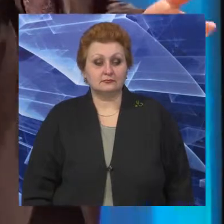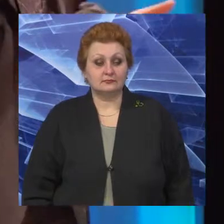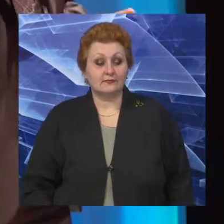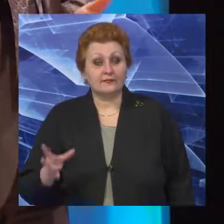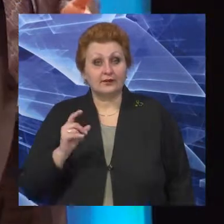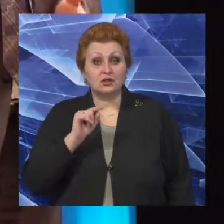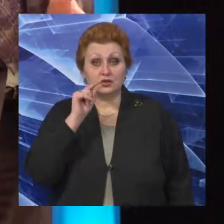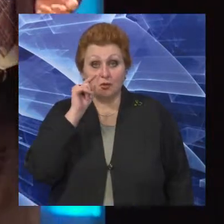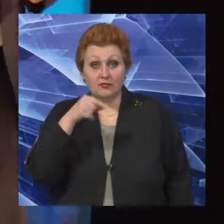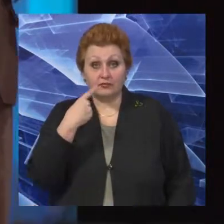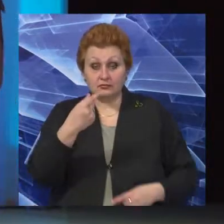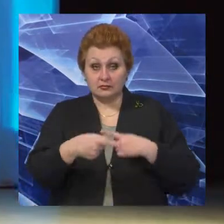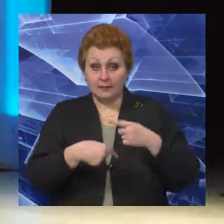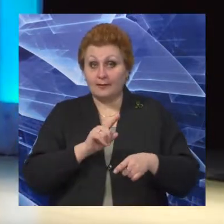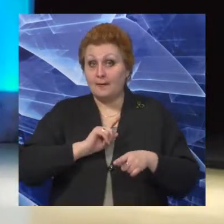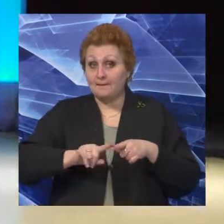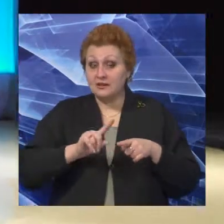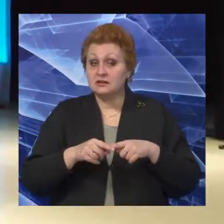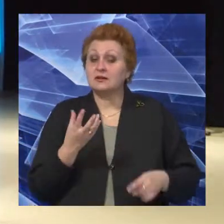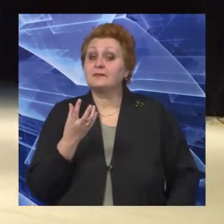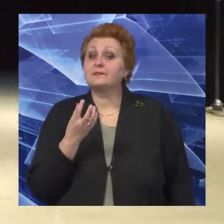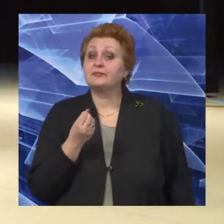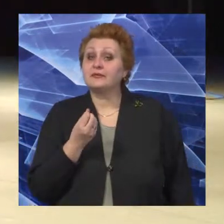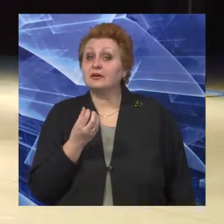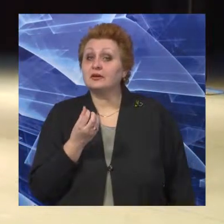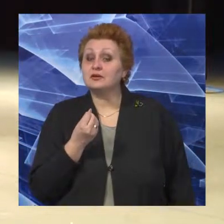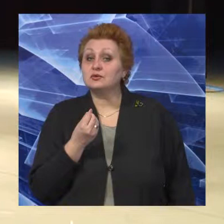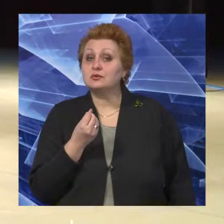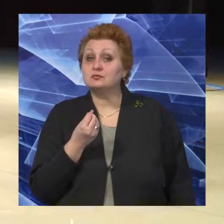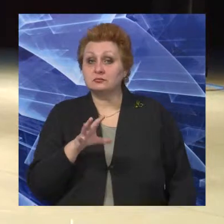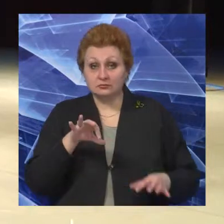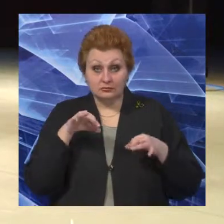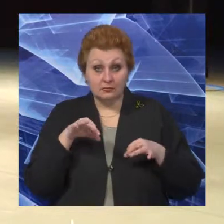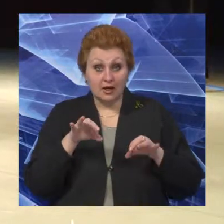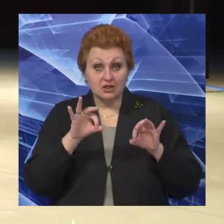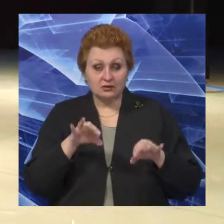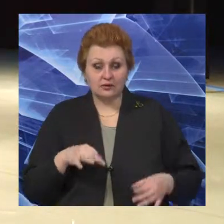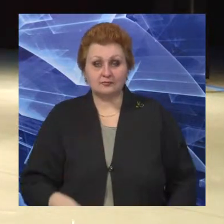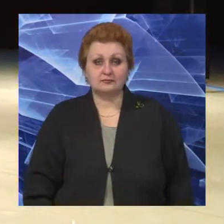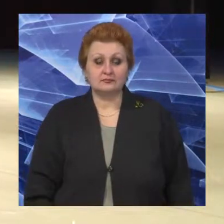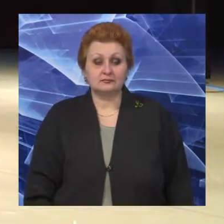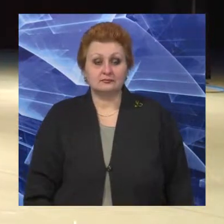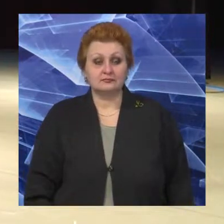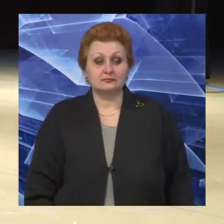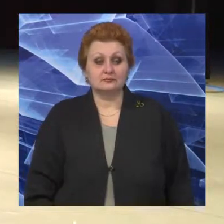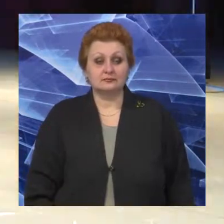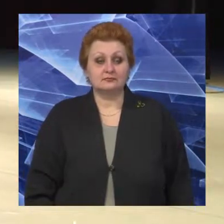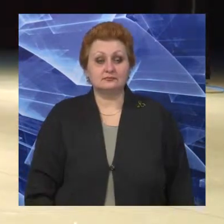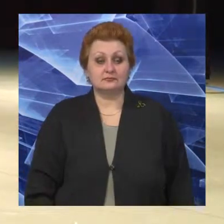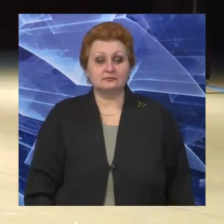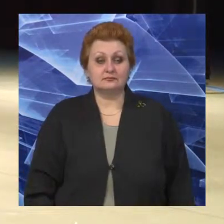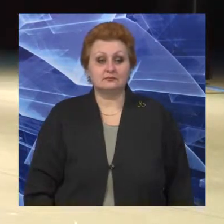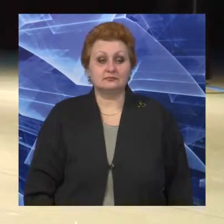Ну, а для того, чтобы вы передвигались быстрее, еще и Toyota. Камри, Toyota Camry.